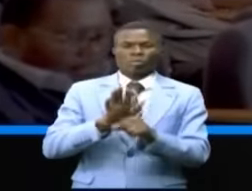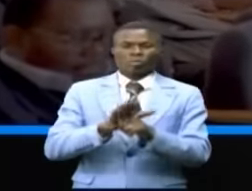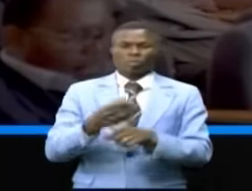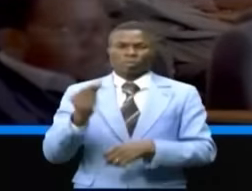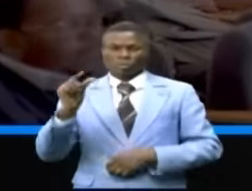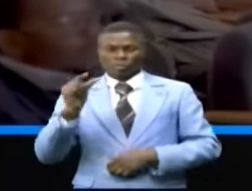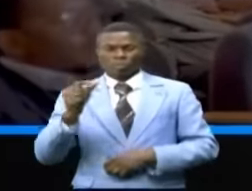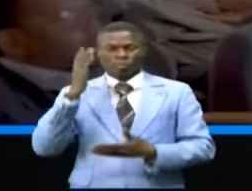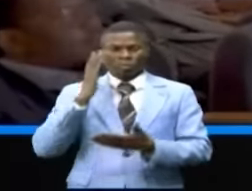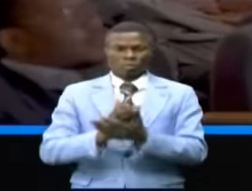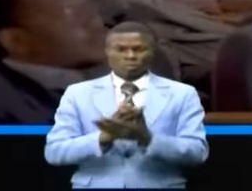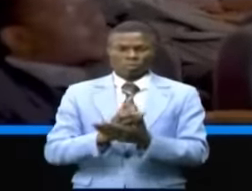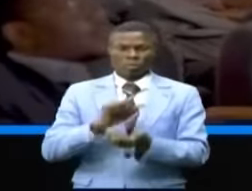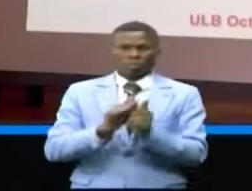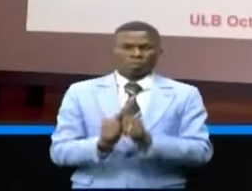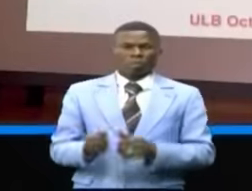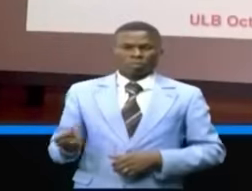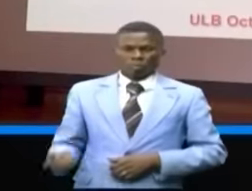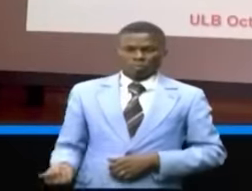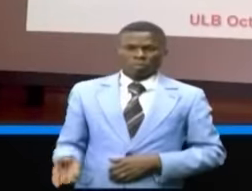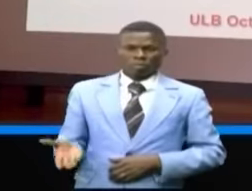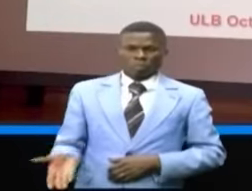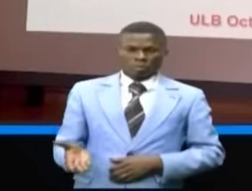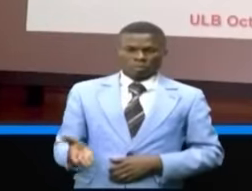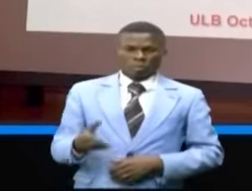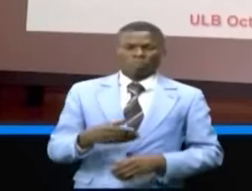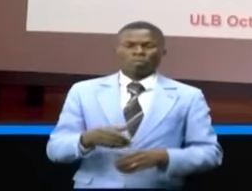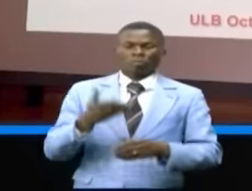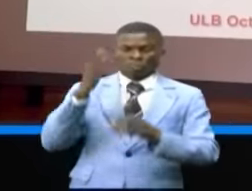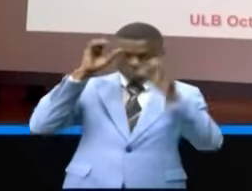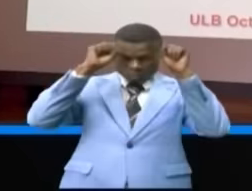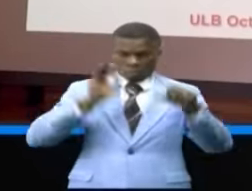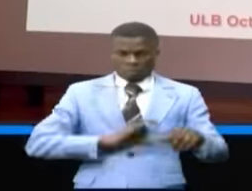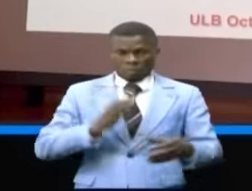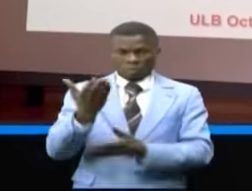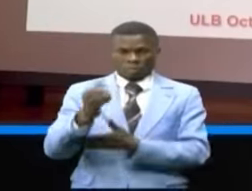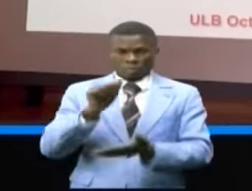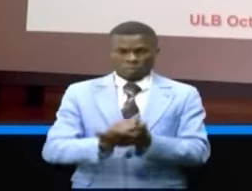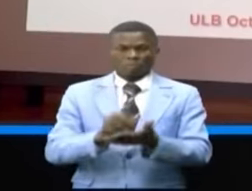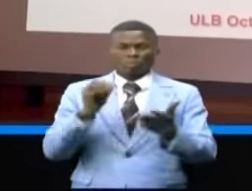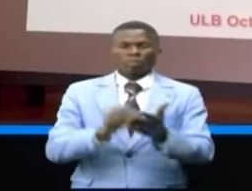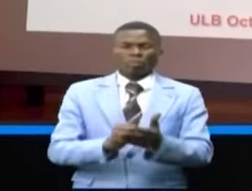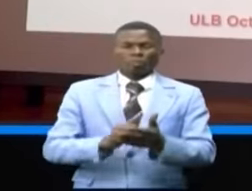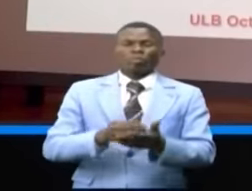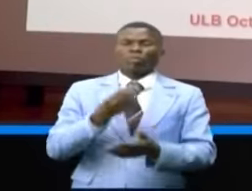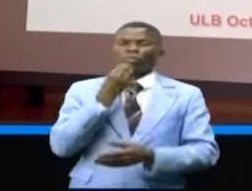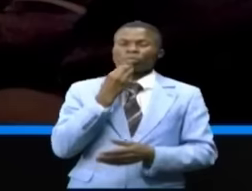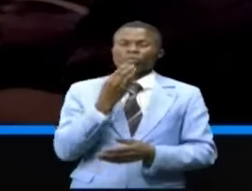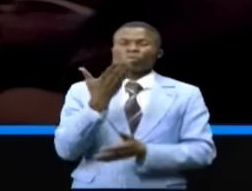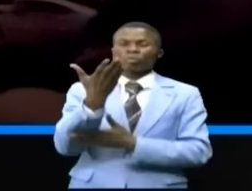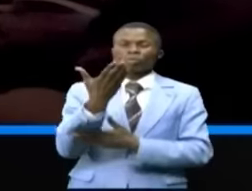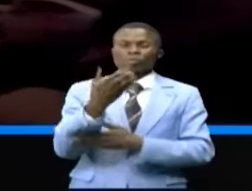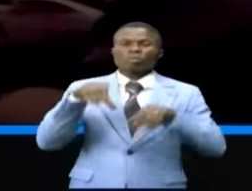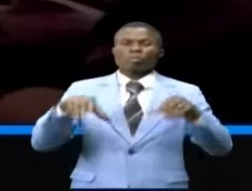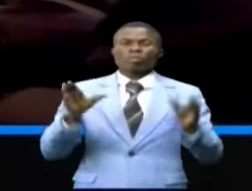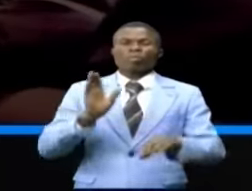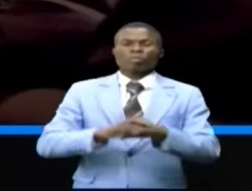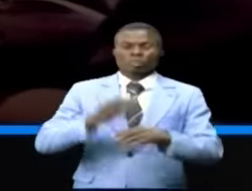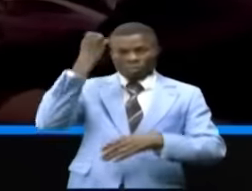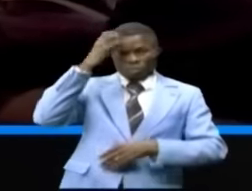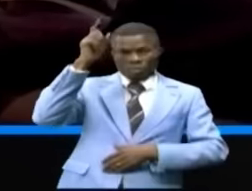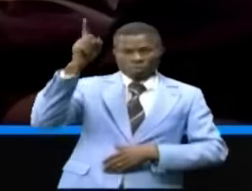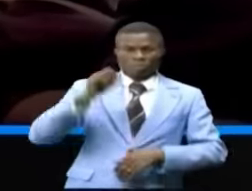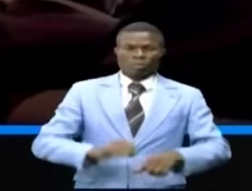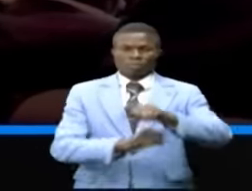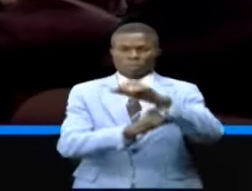de la lutte contre la corruption menée par les chefs de l'État. Il en a profité pour appeler la diaspora congolaise à